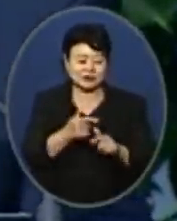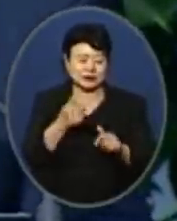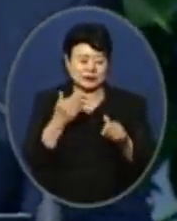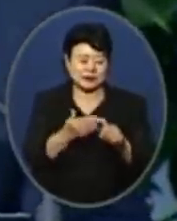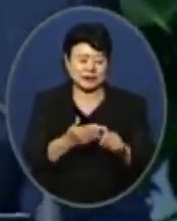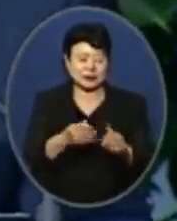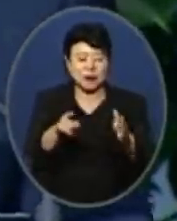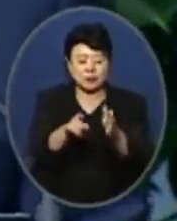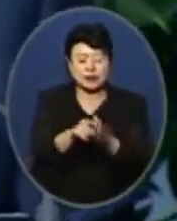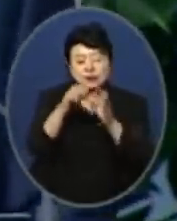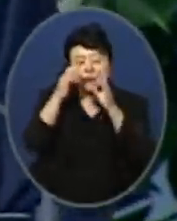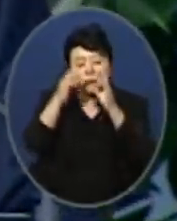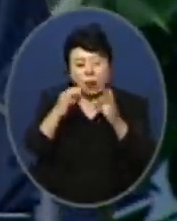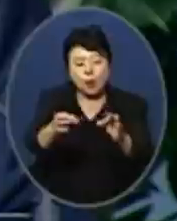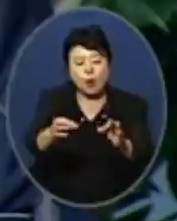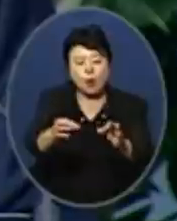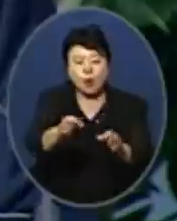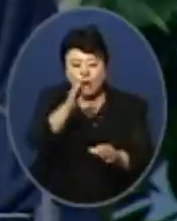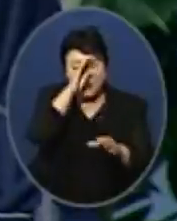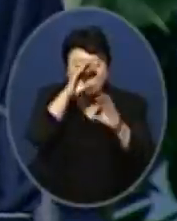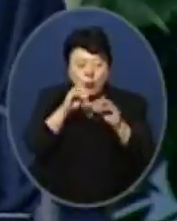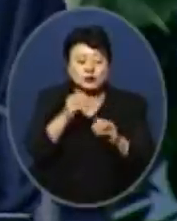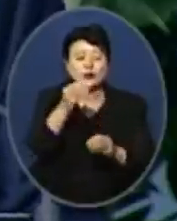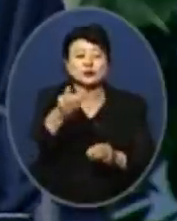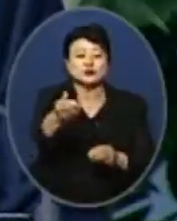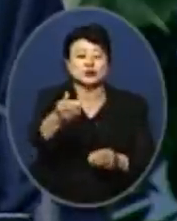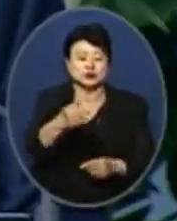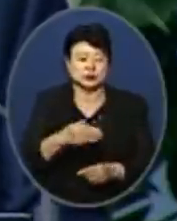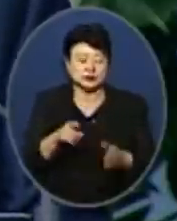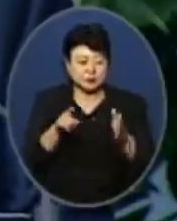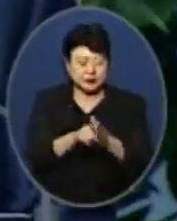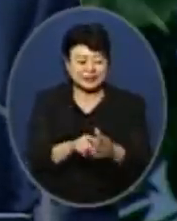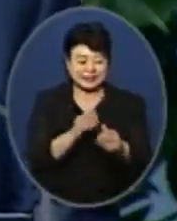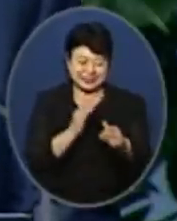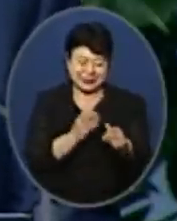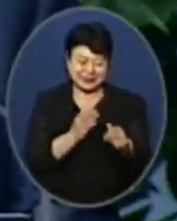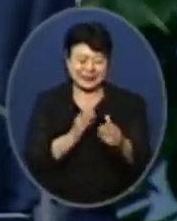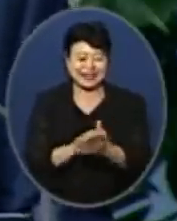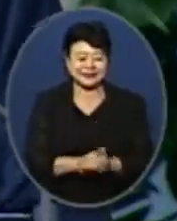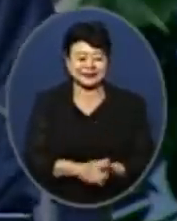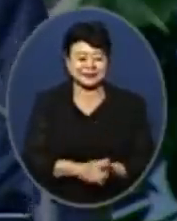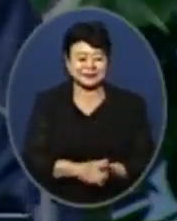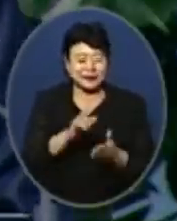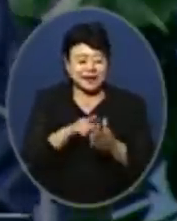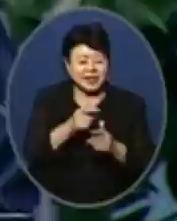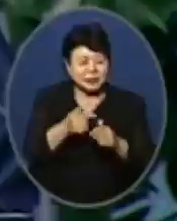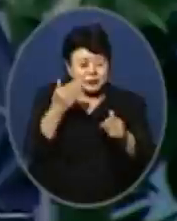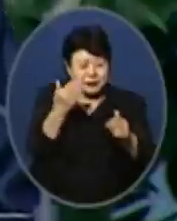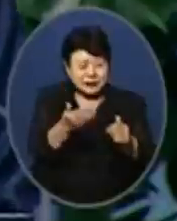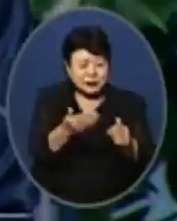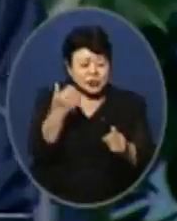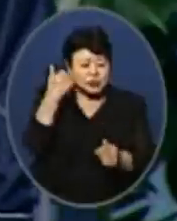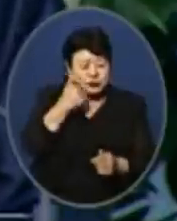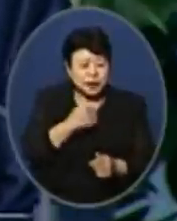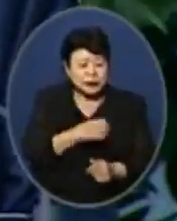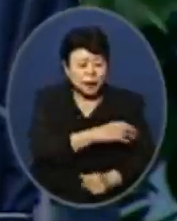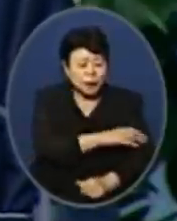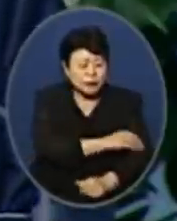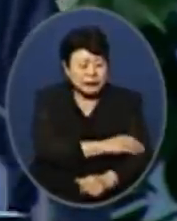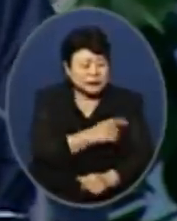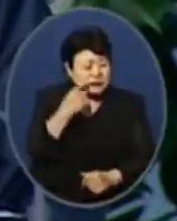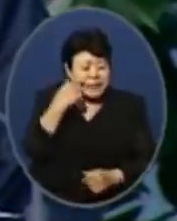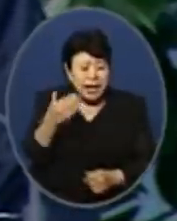예수님께서 그의 믿음을 보시고 그의 병을 고쳐주신 줄 믿으시기를. 그때 예수님께서 누가 내 옷에